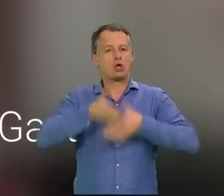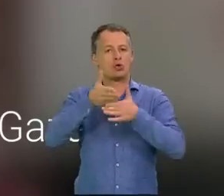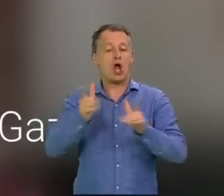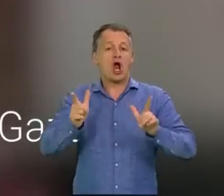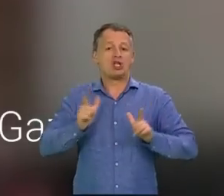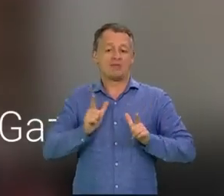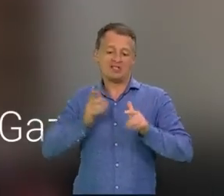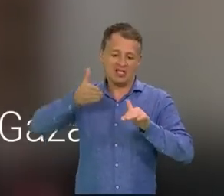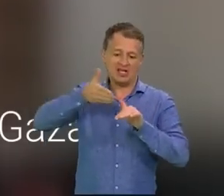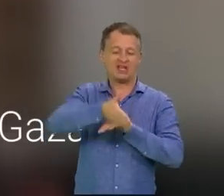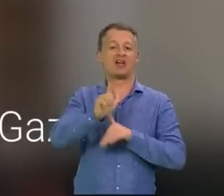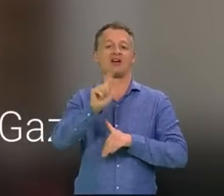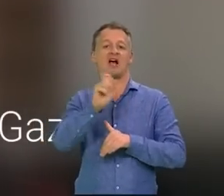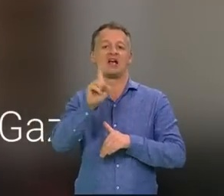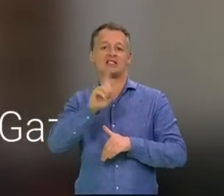așteaptă să intre în Gaza.